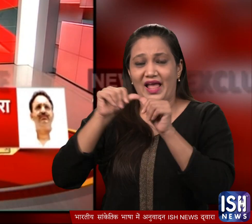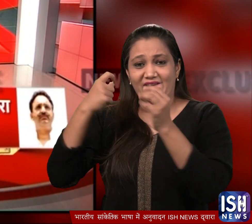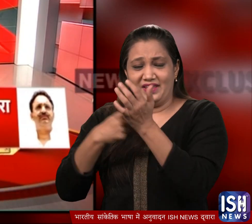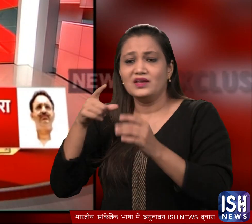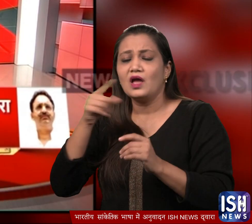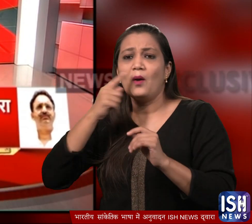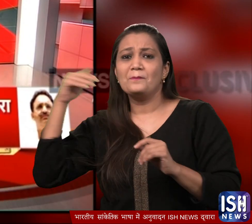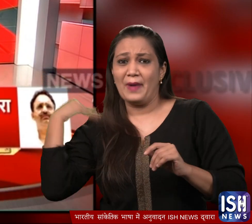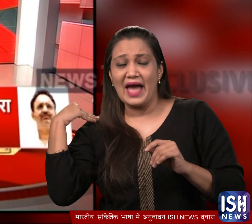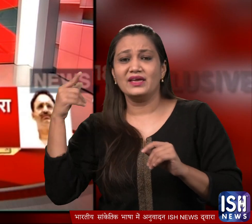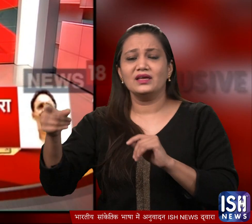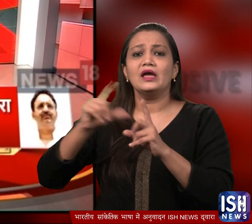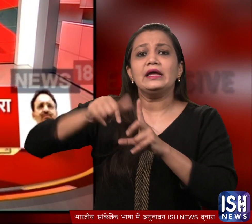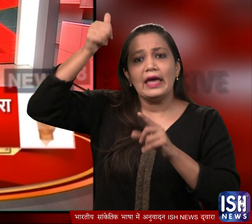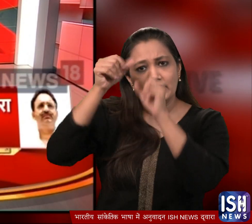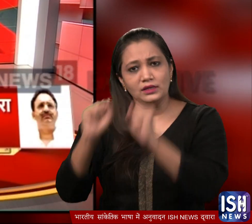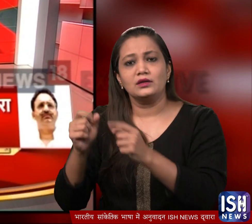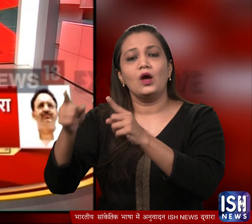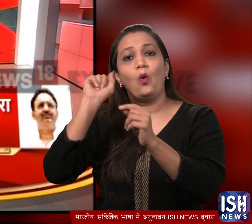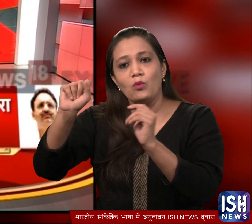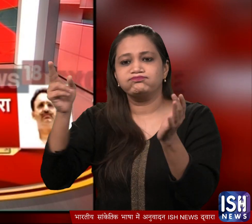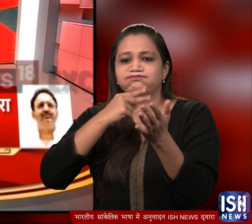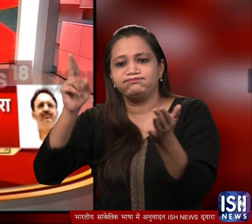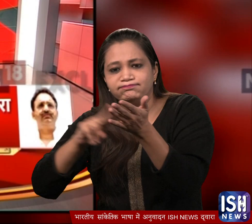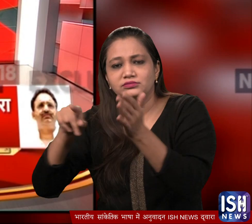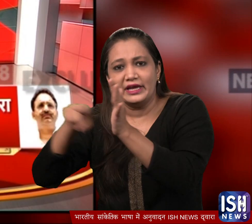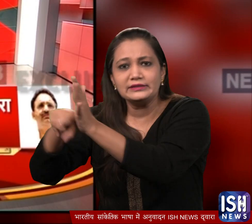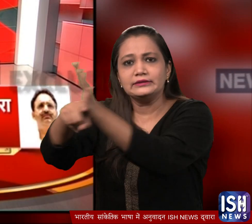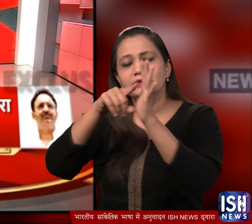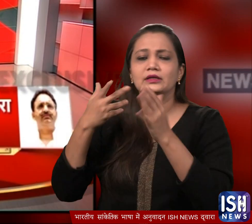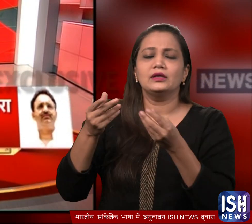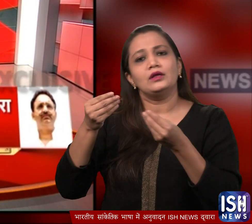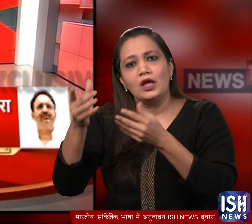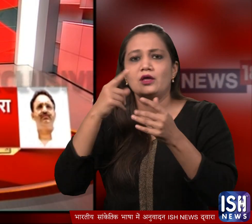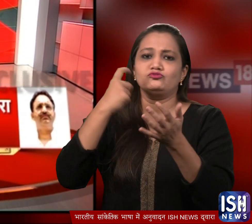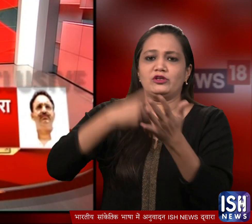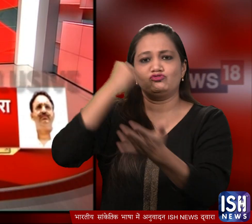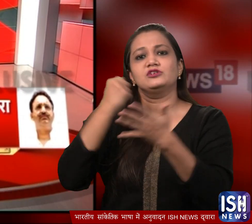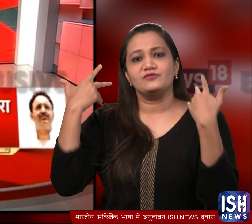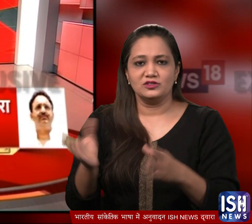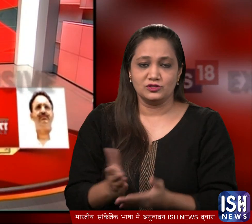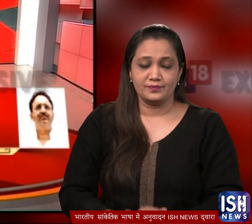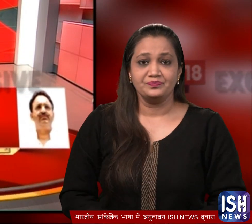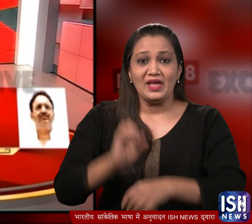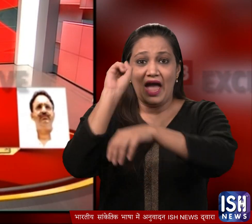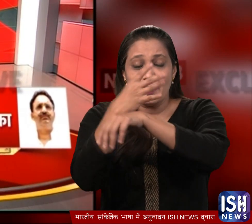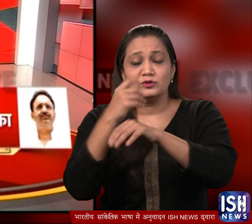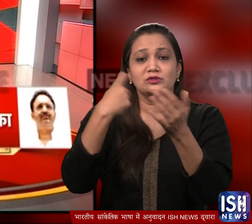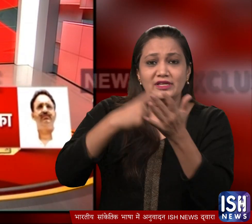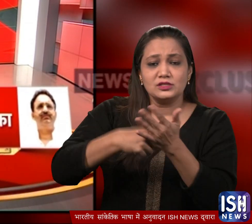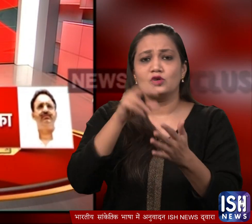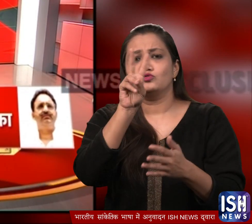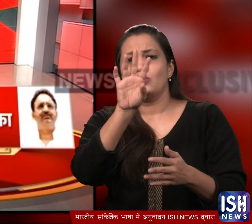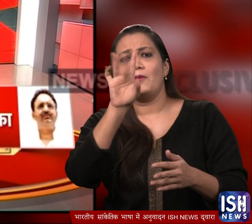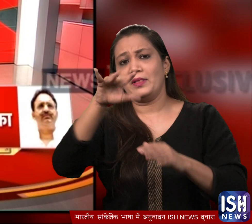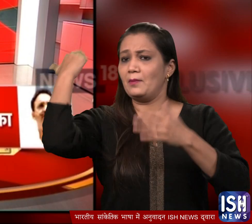भाई एक अस्पताल के डायरेक्टर हैं और उन्हीं के दस्तावेजों के जरिए एम्बुलेंस का रजिस्ट्रेशन करवाया गया था। हालांकि एम्बुलेंस का रजिस्ट्रेशन 2015 में ही